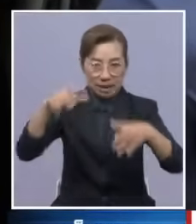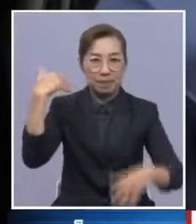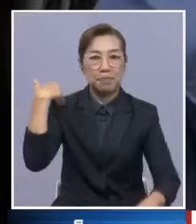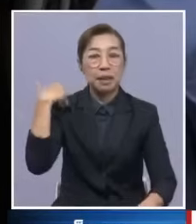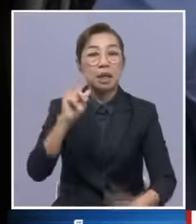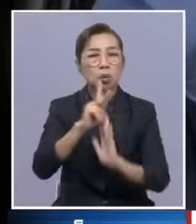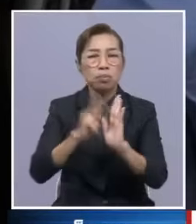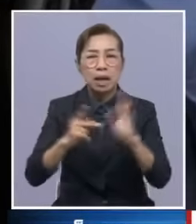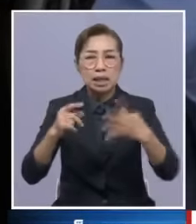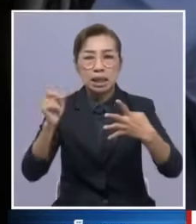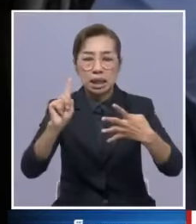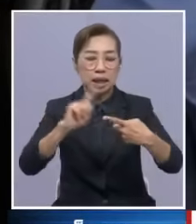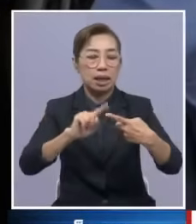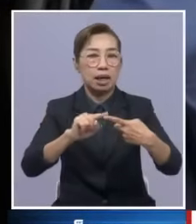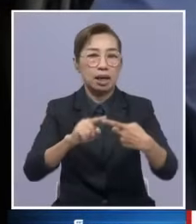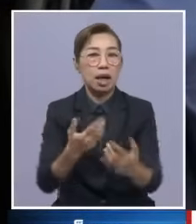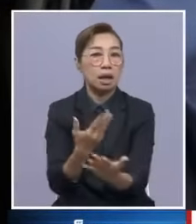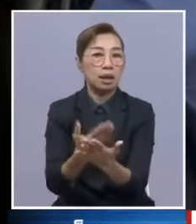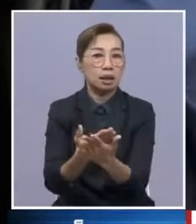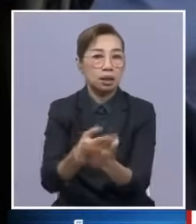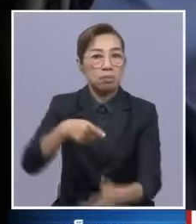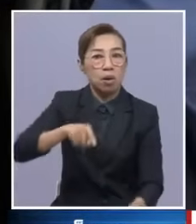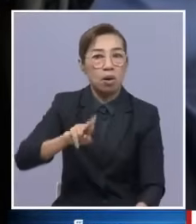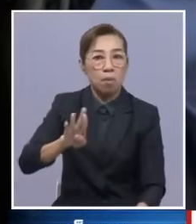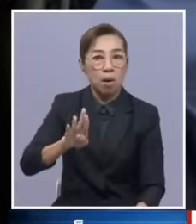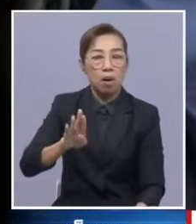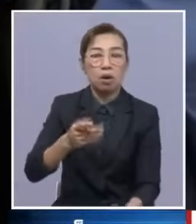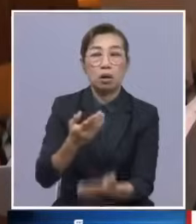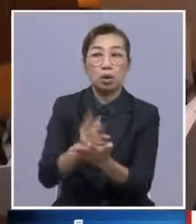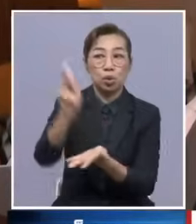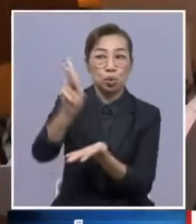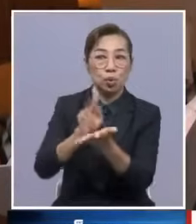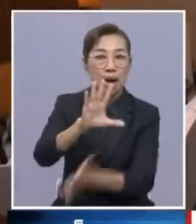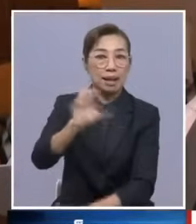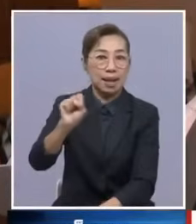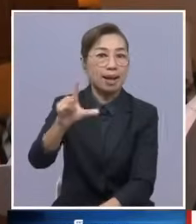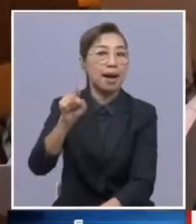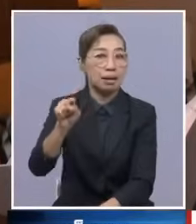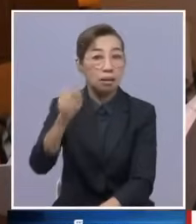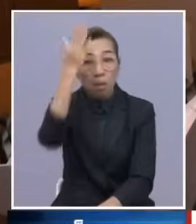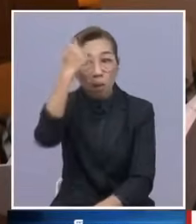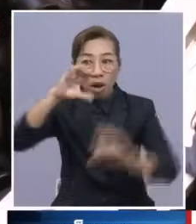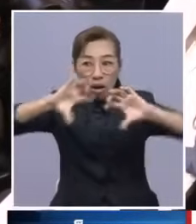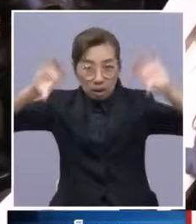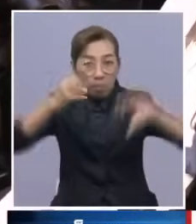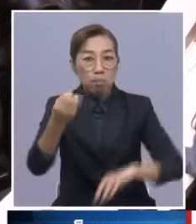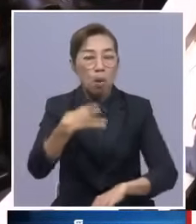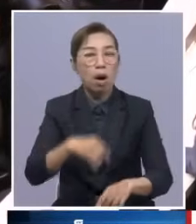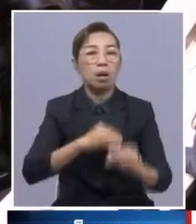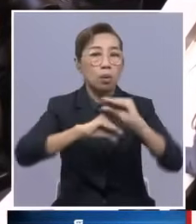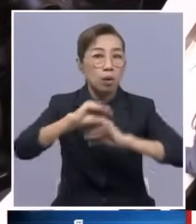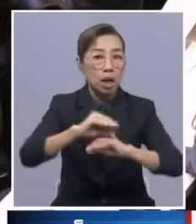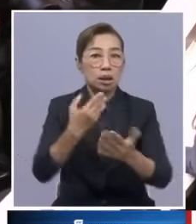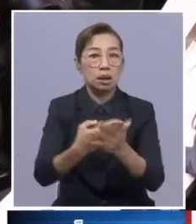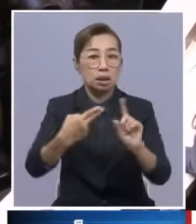คะก็คือเรื่องของพรบเงินกู้ 500,000 ล้านบาทนะคะเรื่องนี้สำคัญค่ะเพราะว่ารัฐบาลบอกเลยนะว่าจะกู้เงินเอามาทำโครงการดิจิทัลวอล